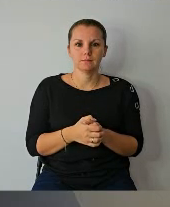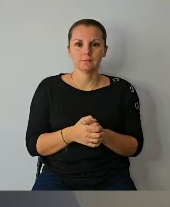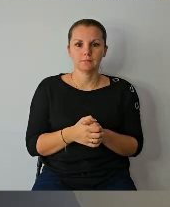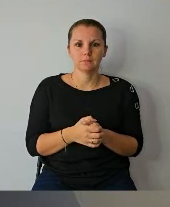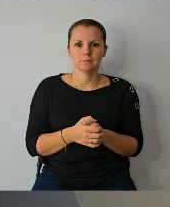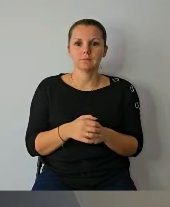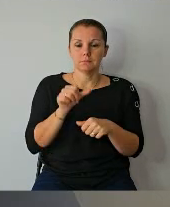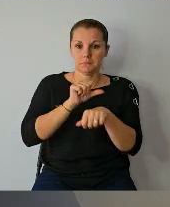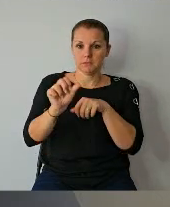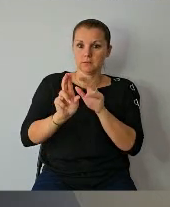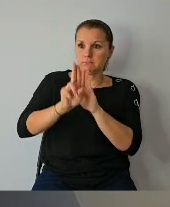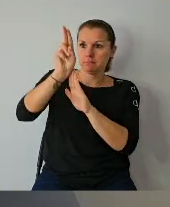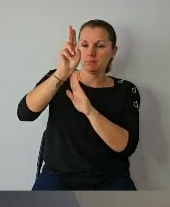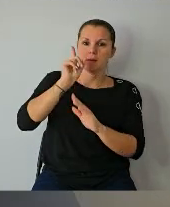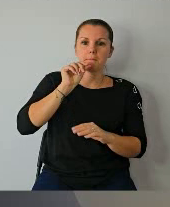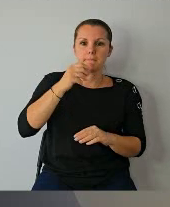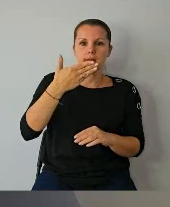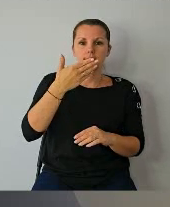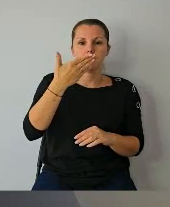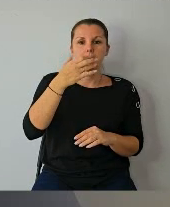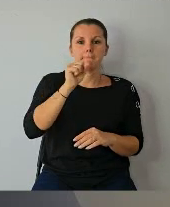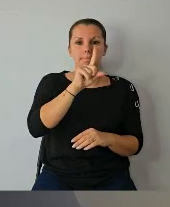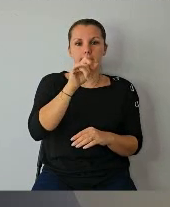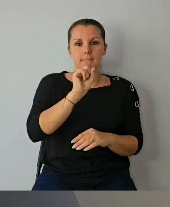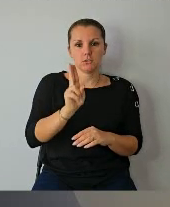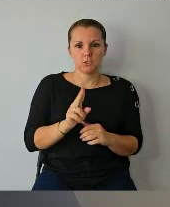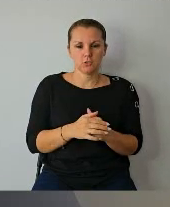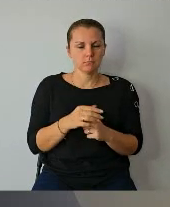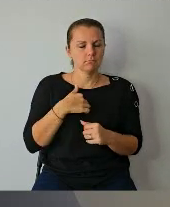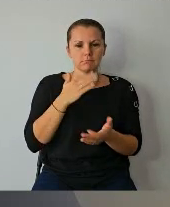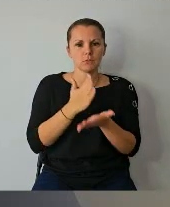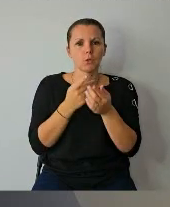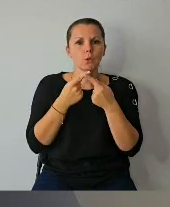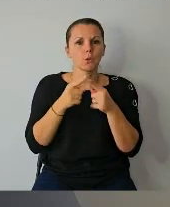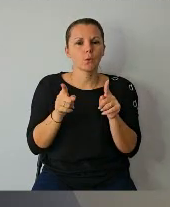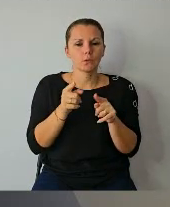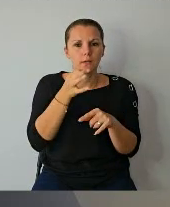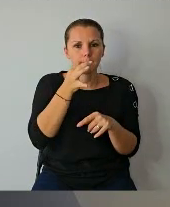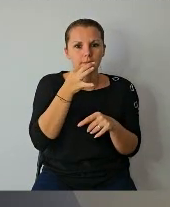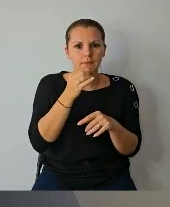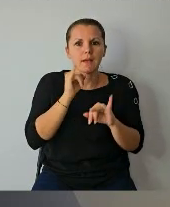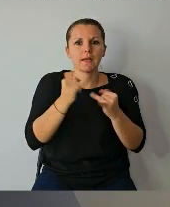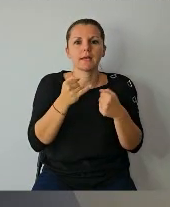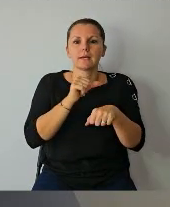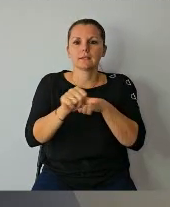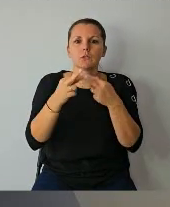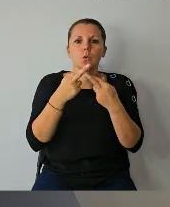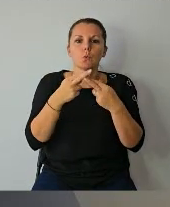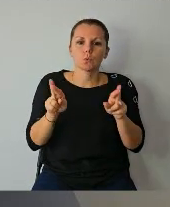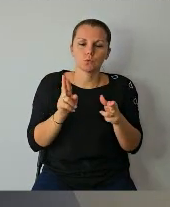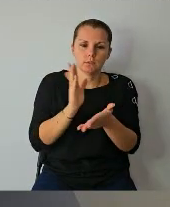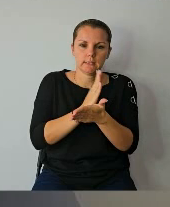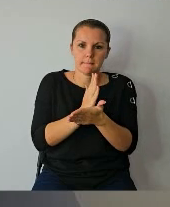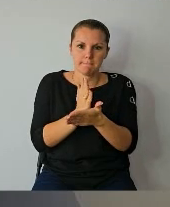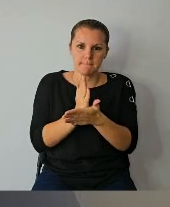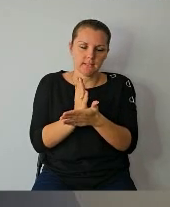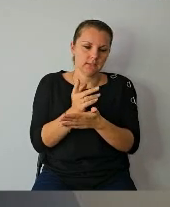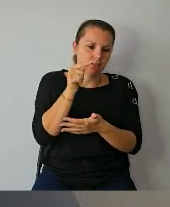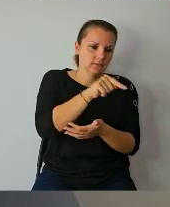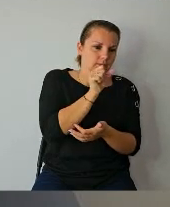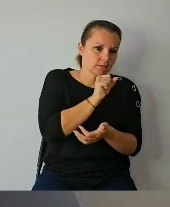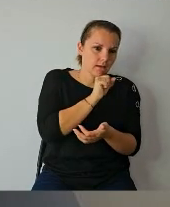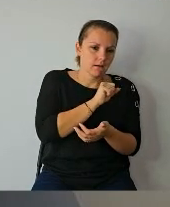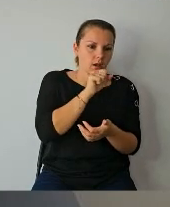Bardzo proszę, zgłasza się Pan Dominik Marzesz. Tylko krótkie techniczne pytanie. Jaka jest różnica między treścią tej uchwały a tamtej?